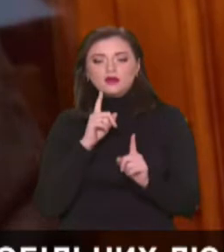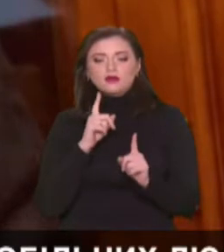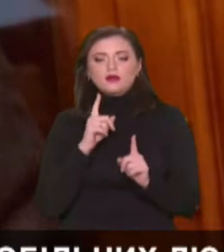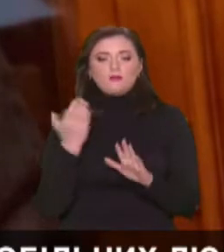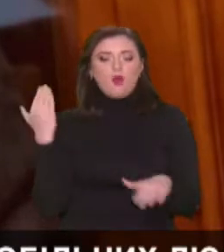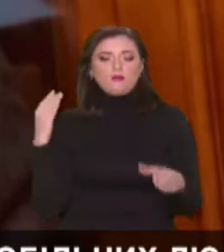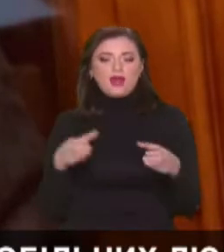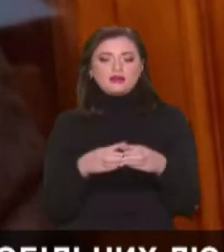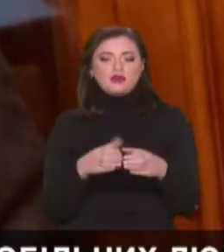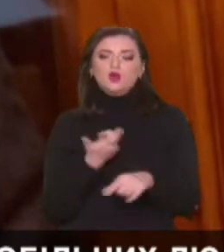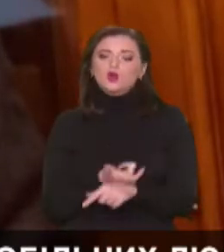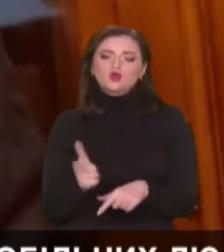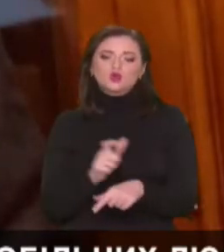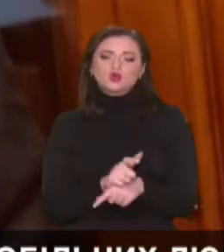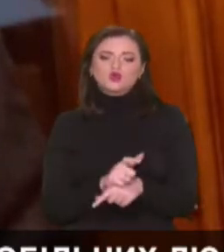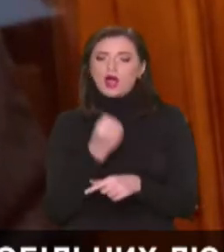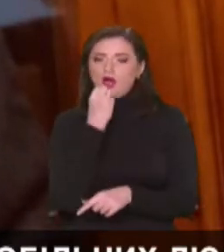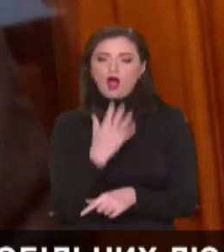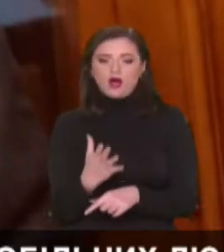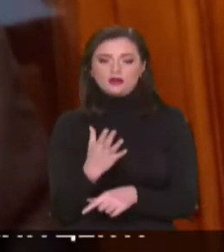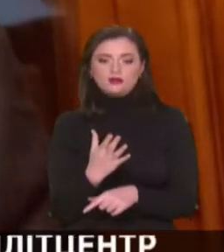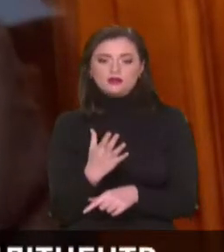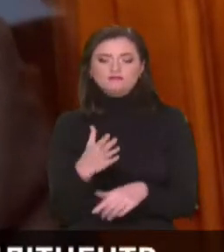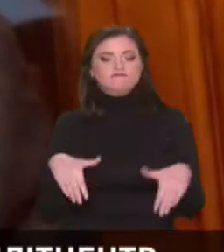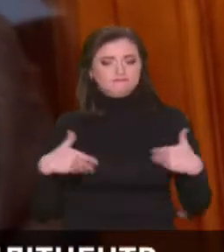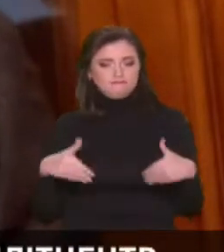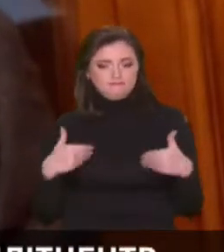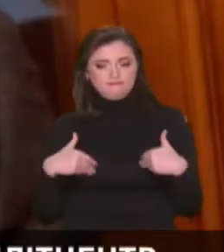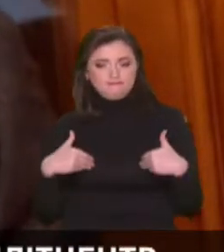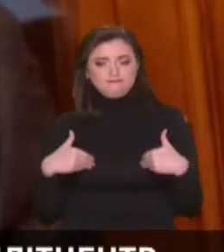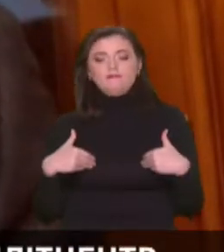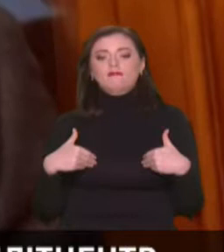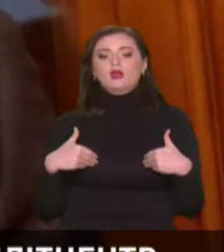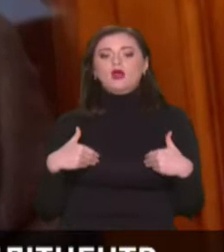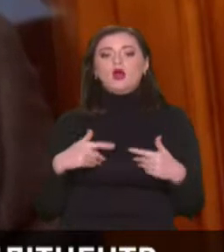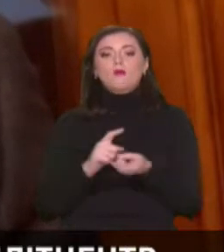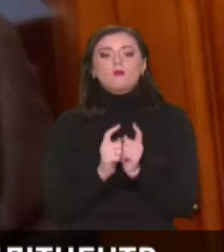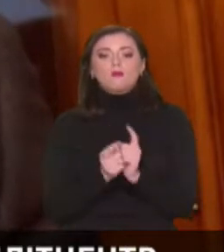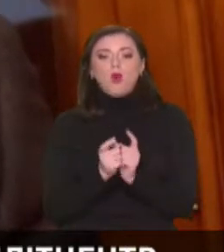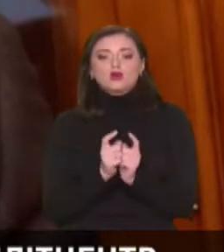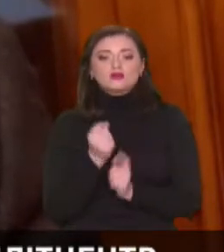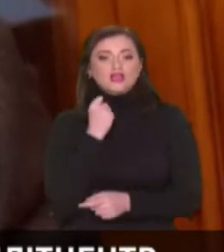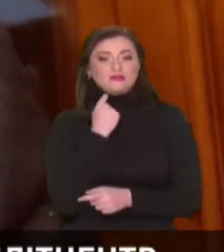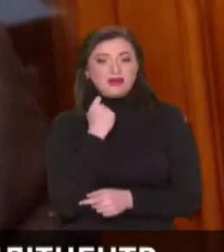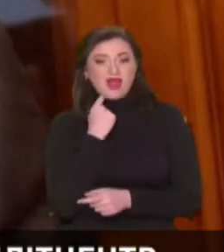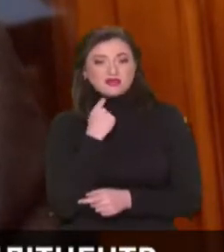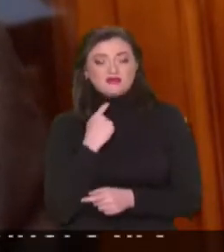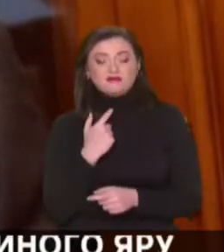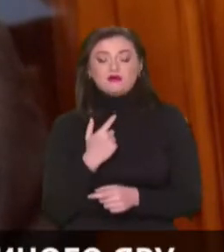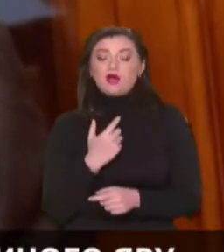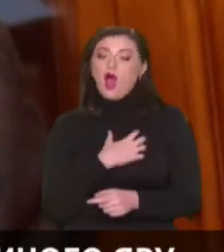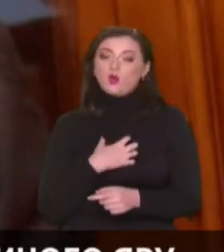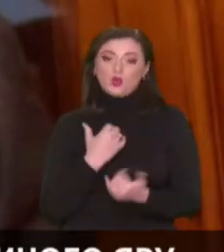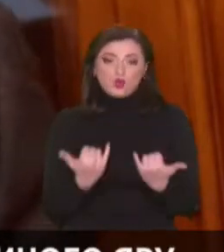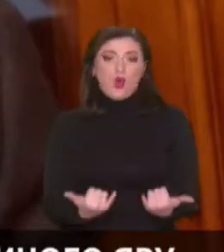скликанням дуже гарним та продуктивним, тому що боротьба з пияцтвом, вона дуже актуальна на